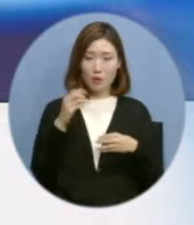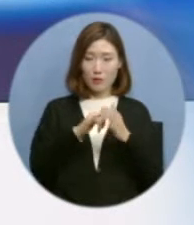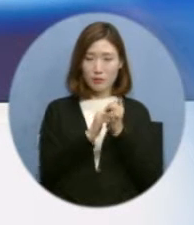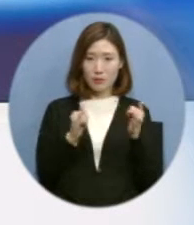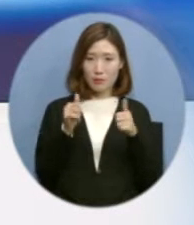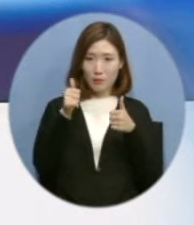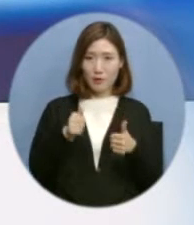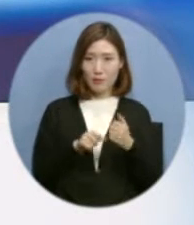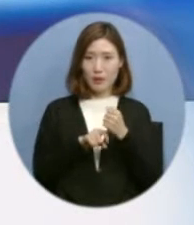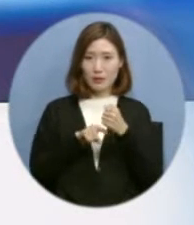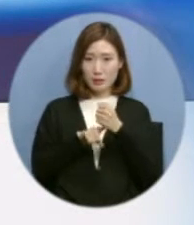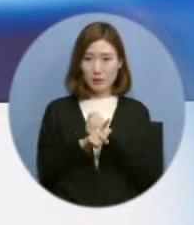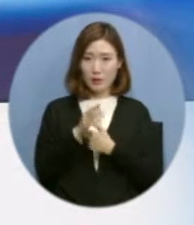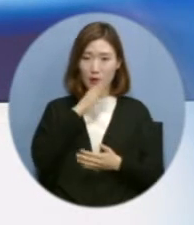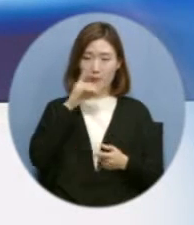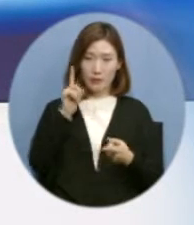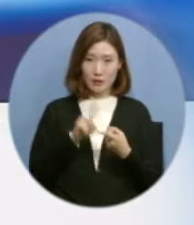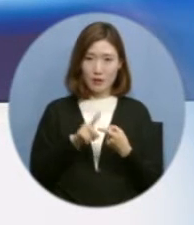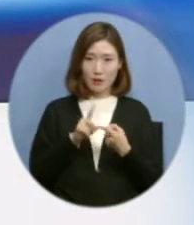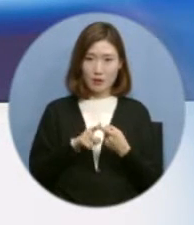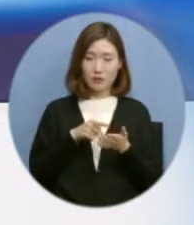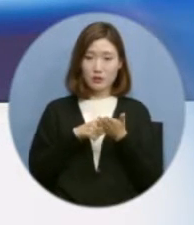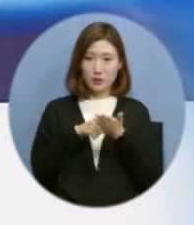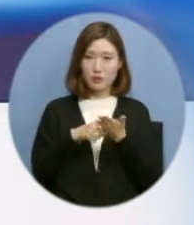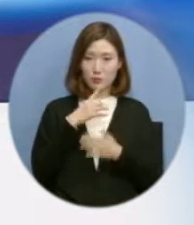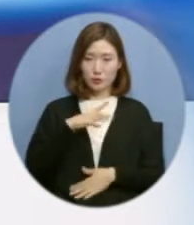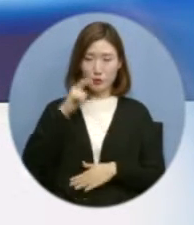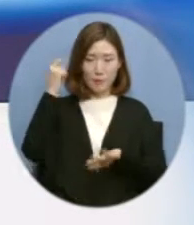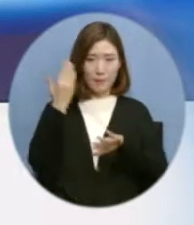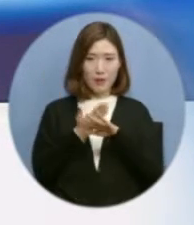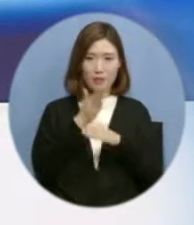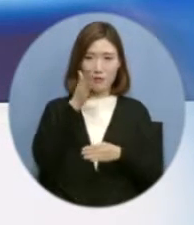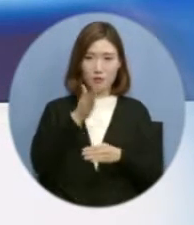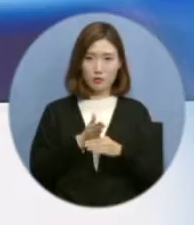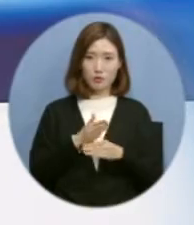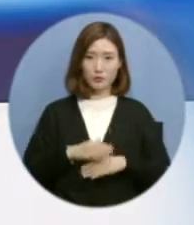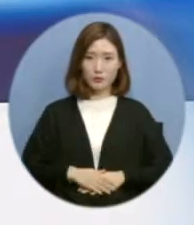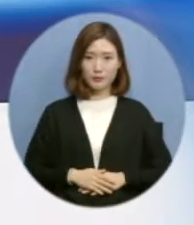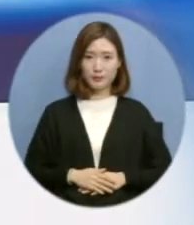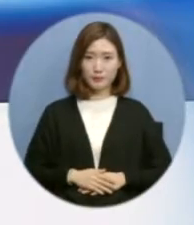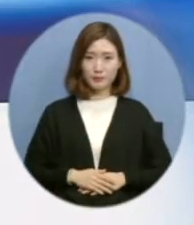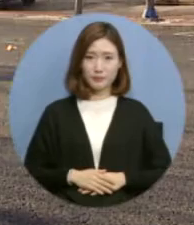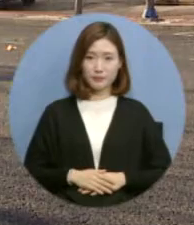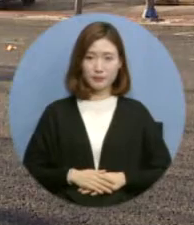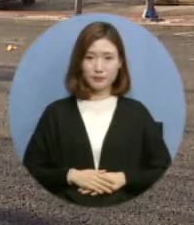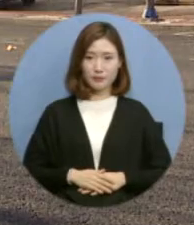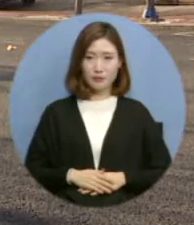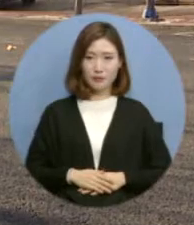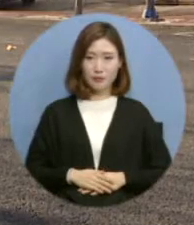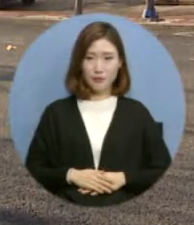민원인들은 법에 근거한 정당한 민원을 제기했을 뿐이라고 반발하고 있습니다. 조성혁 기자입니다.